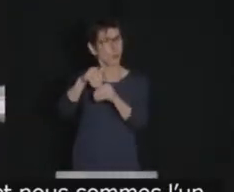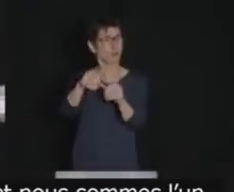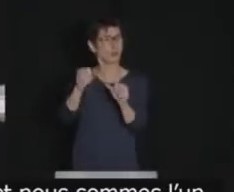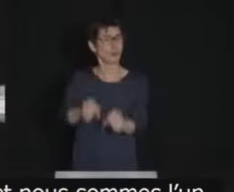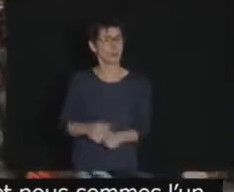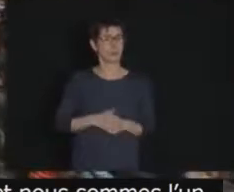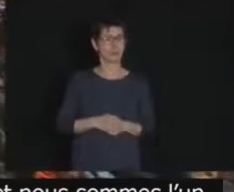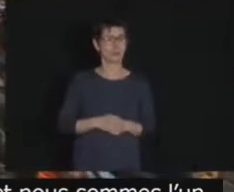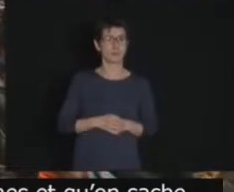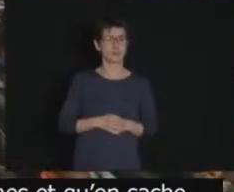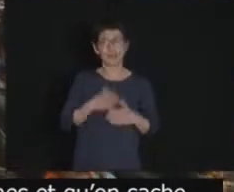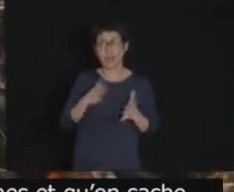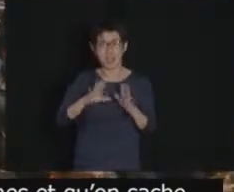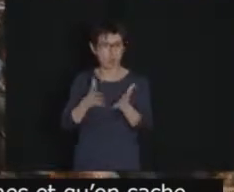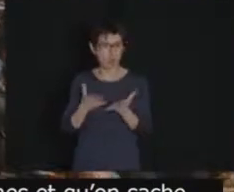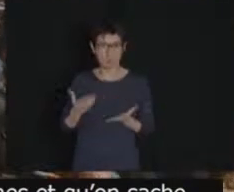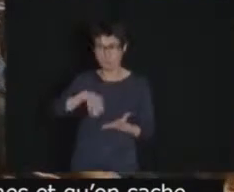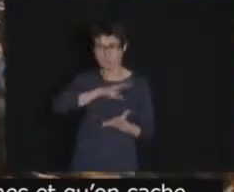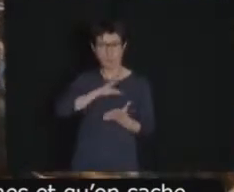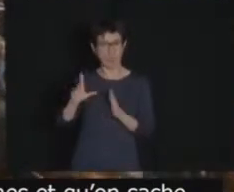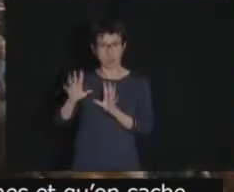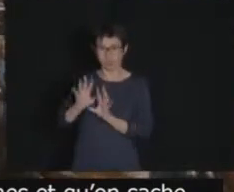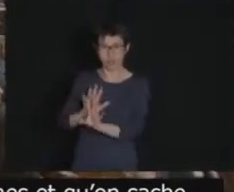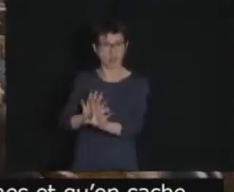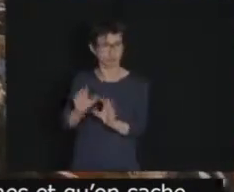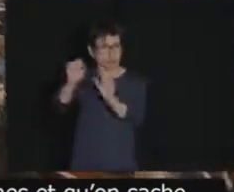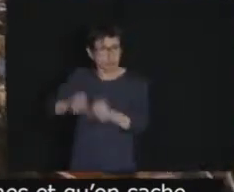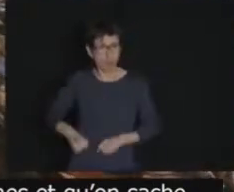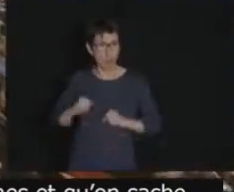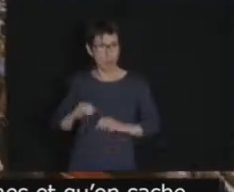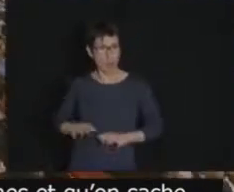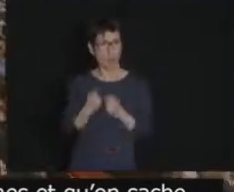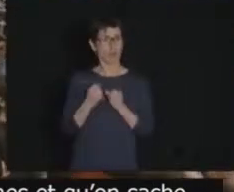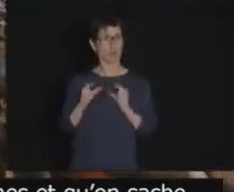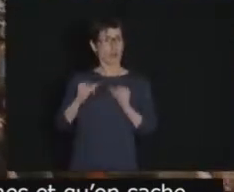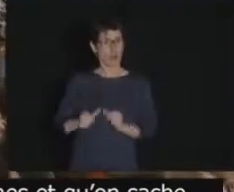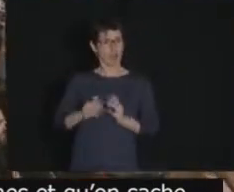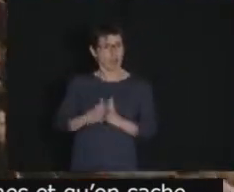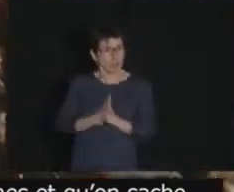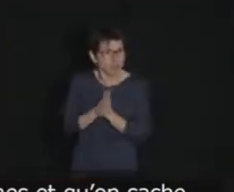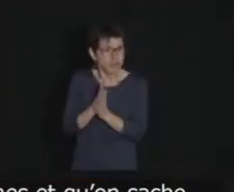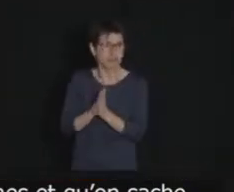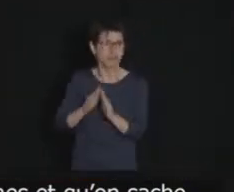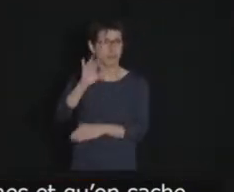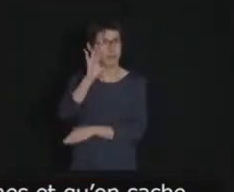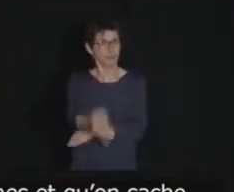avons devant nous, mais avec enthousiasme et allégresse. Avec enthousiasme et allégresse.